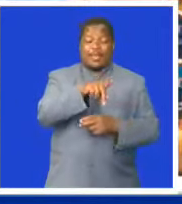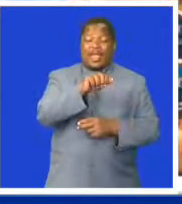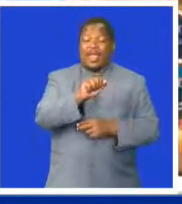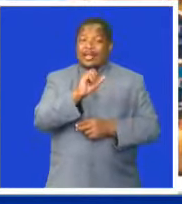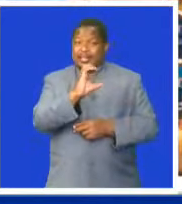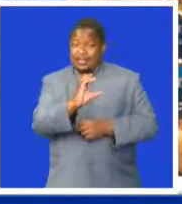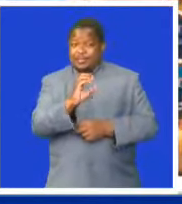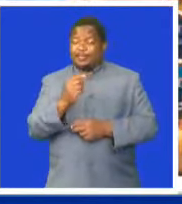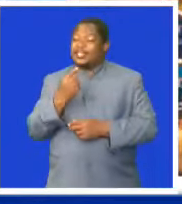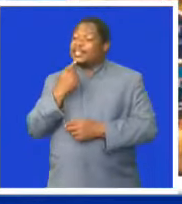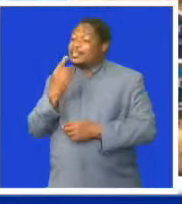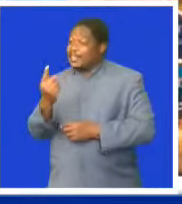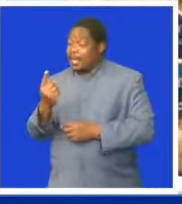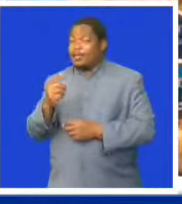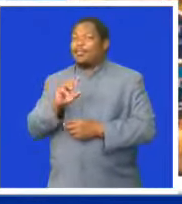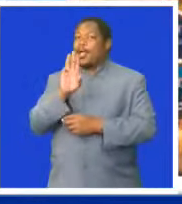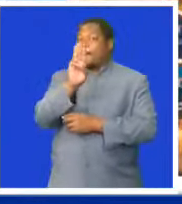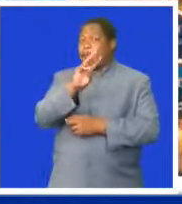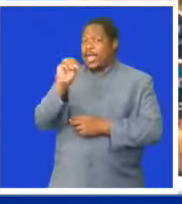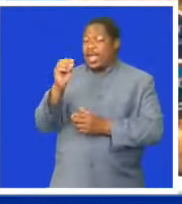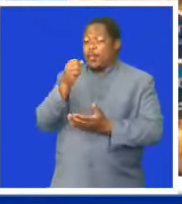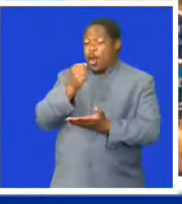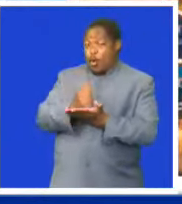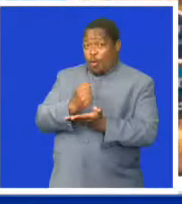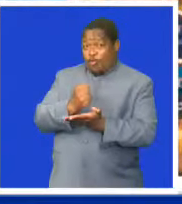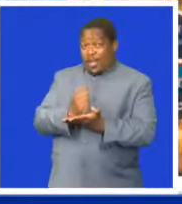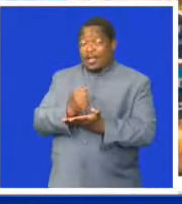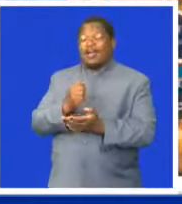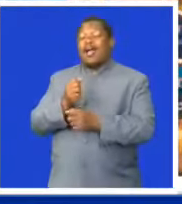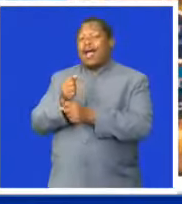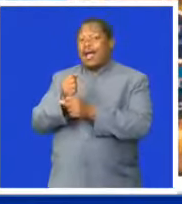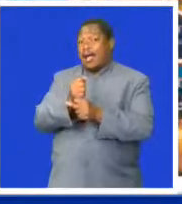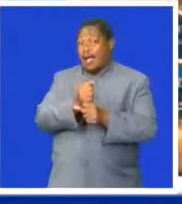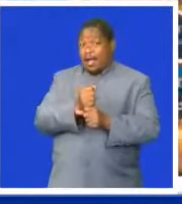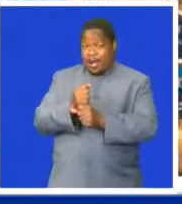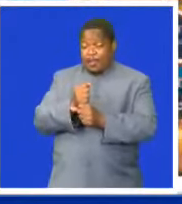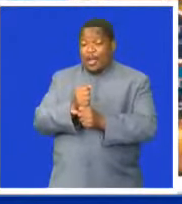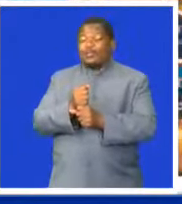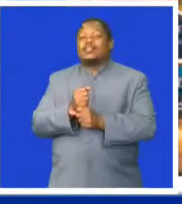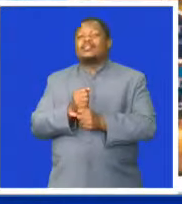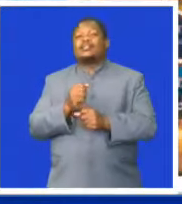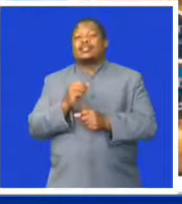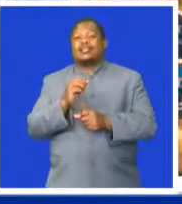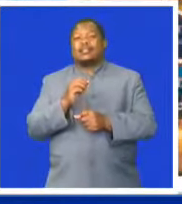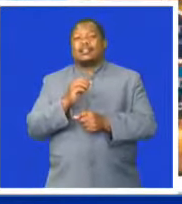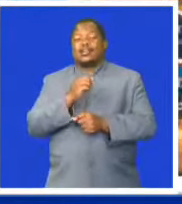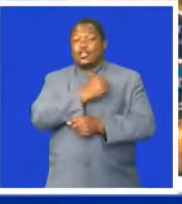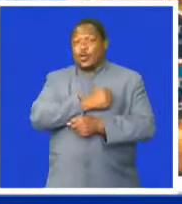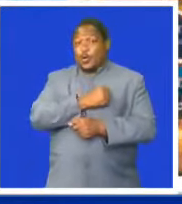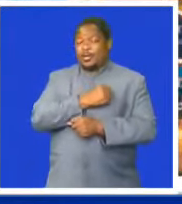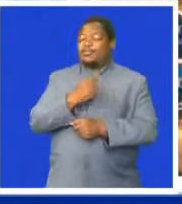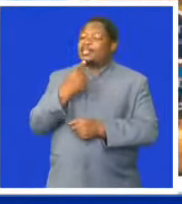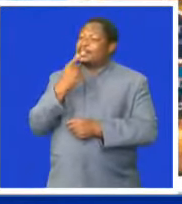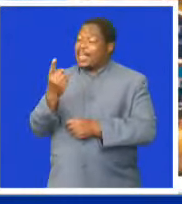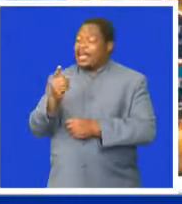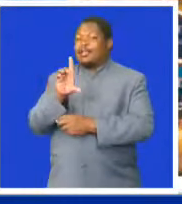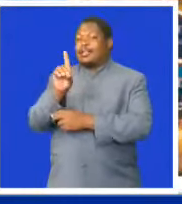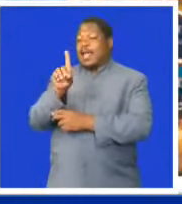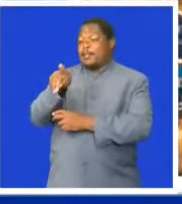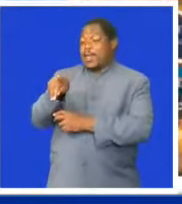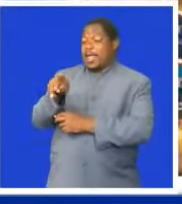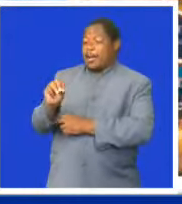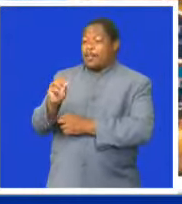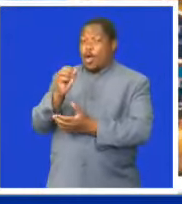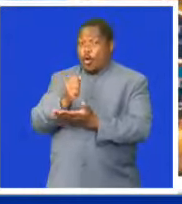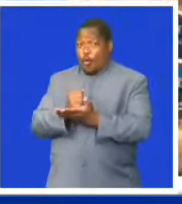ukuthi linakekeleka ngalokuphelele likhaya labantu labadzala lesecishe lisemaphethelweni nekwakhiwa-ke emangayane.